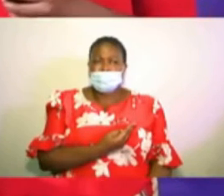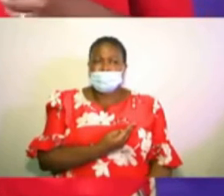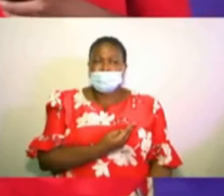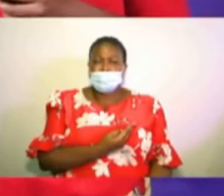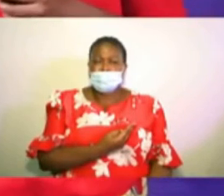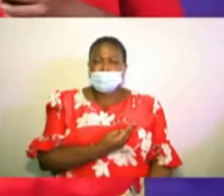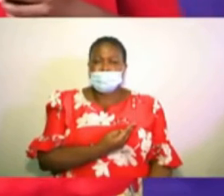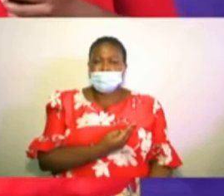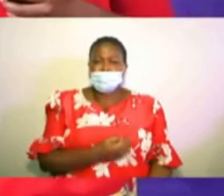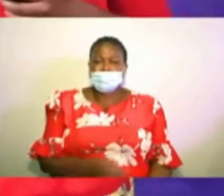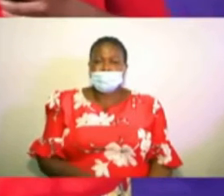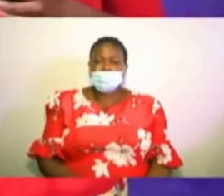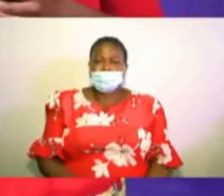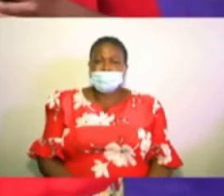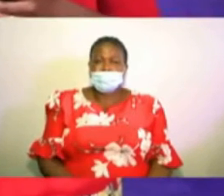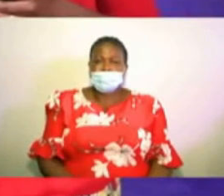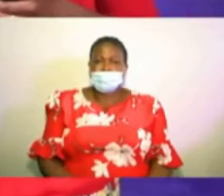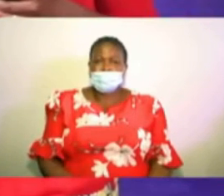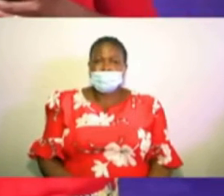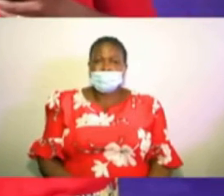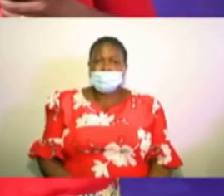vivifier.